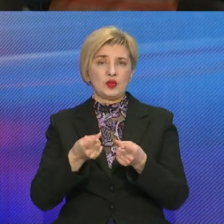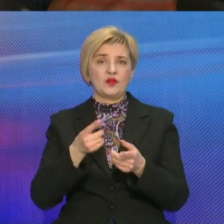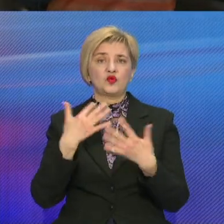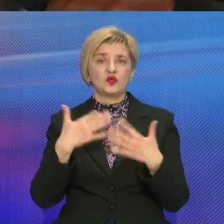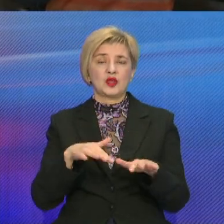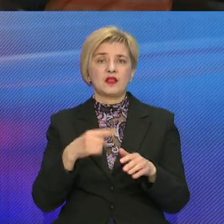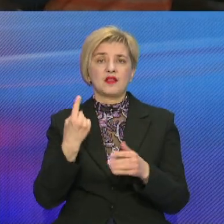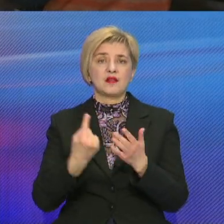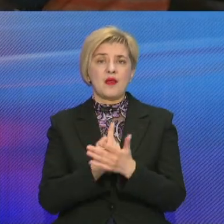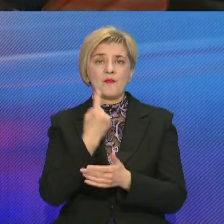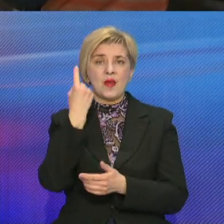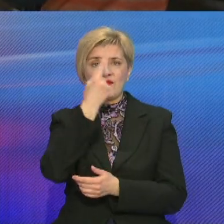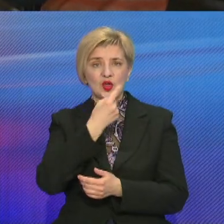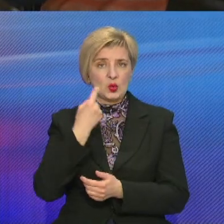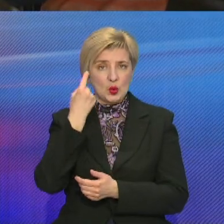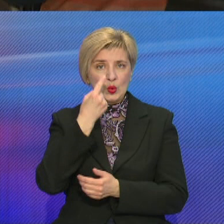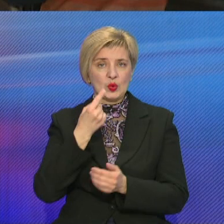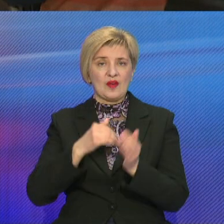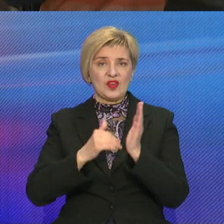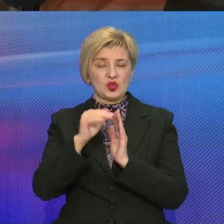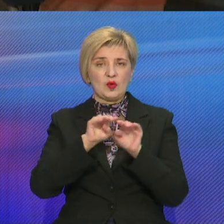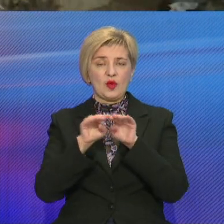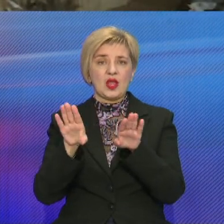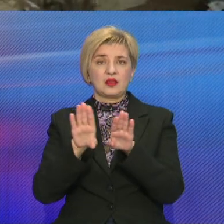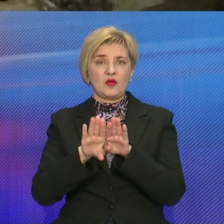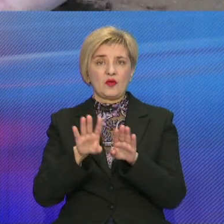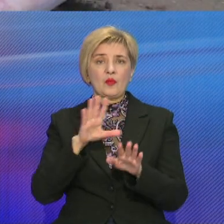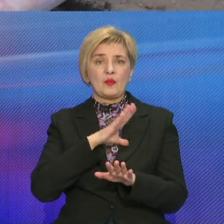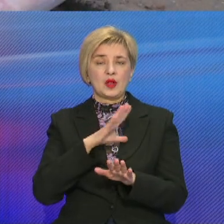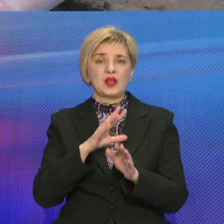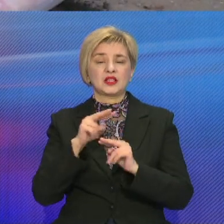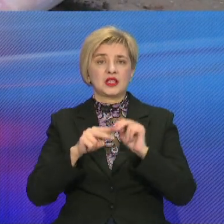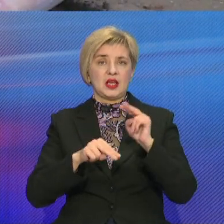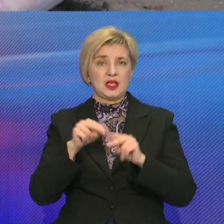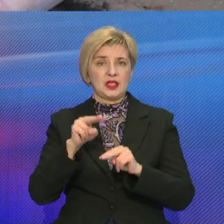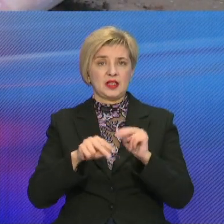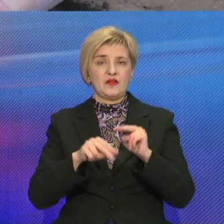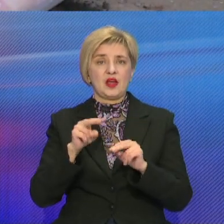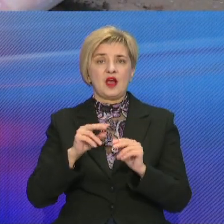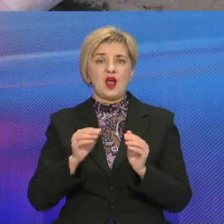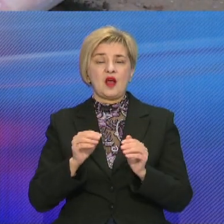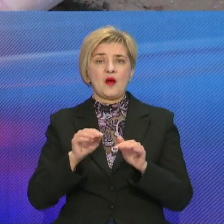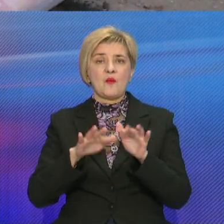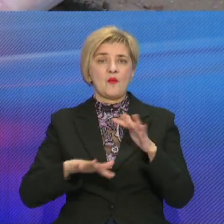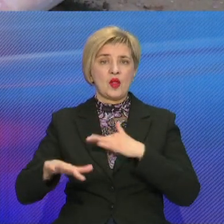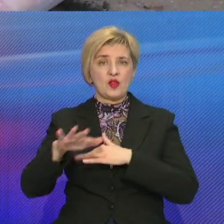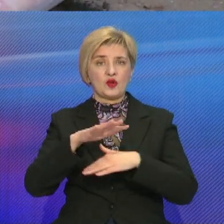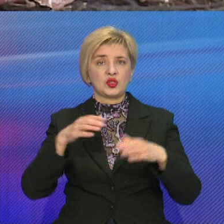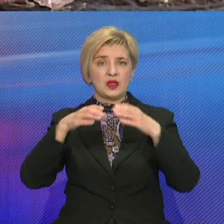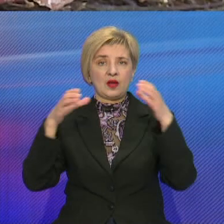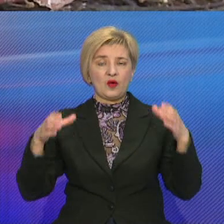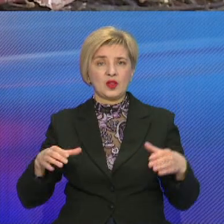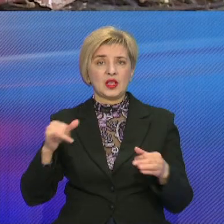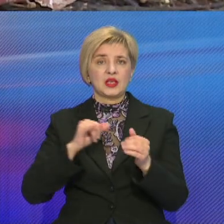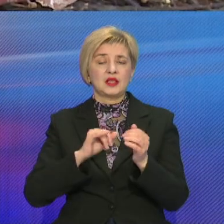высоком уровне. Таким переломным моментом было строительство контейнерных площадок и заваривание